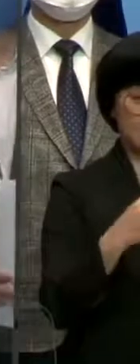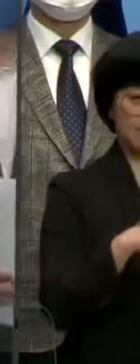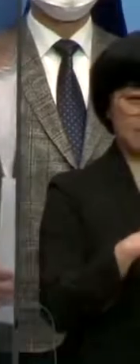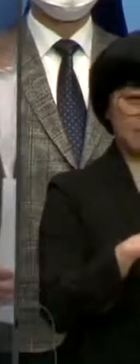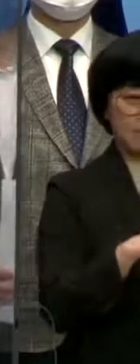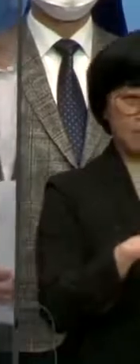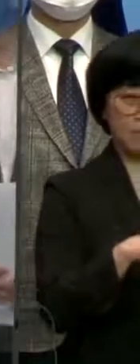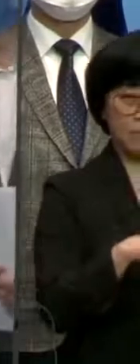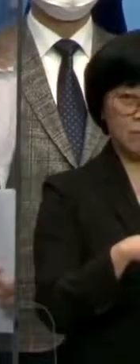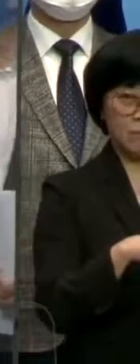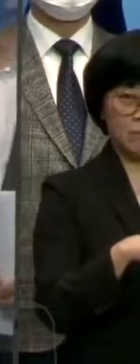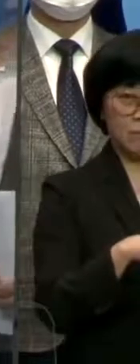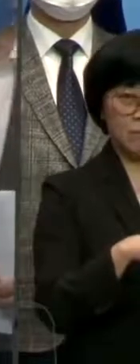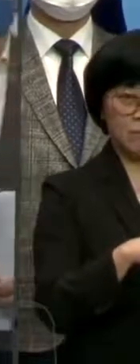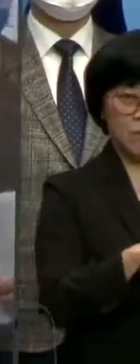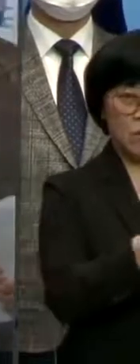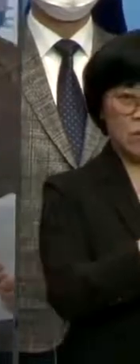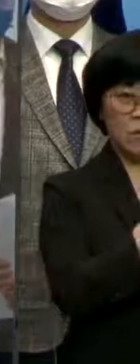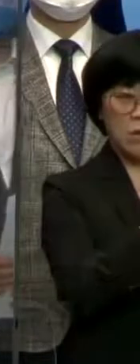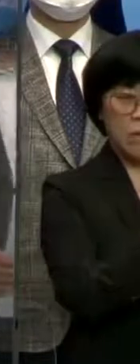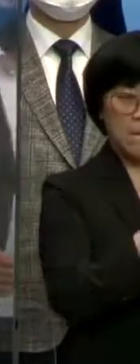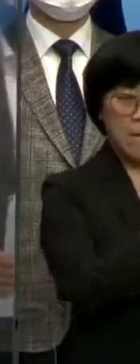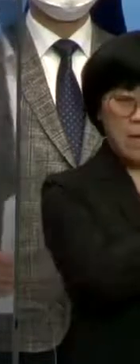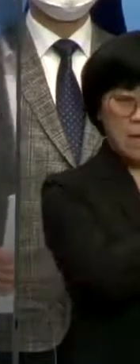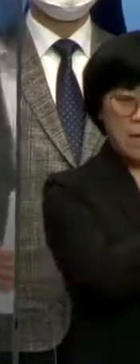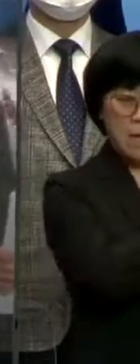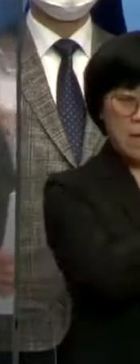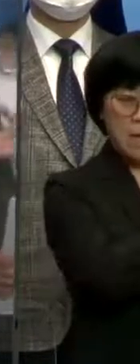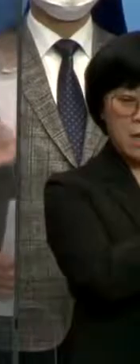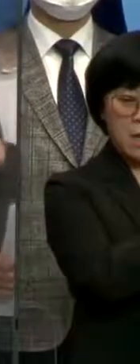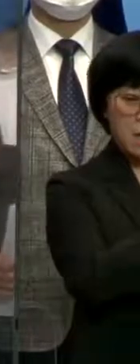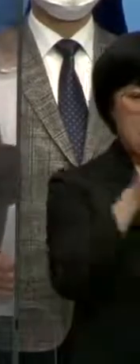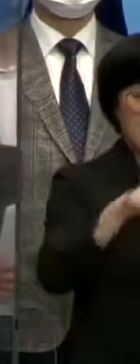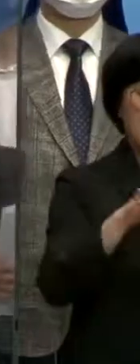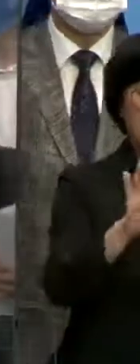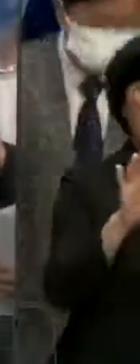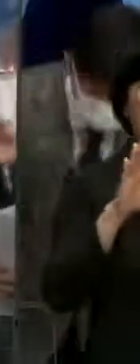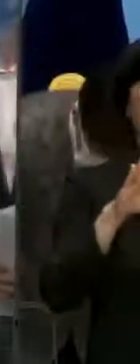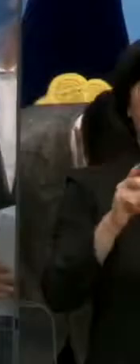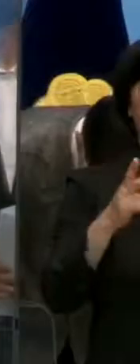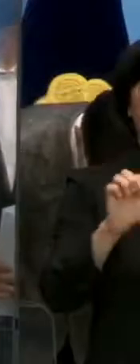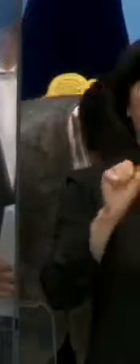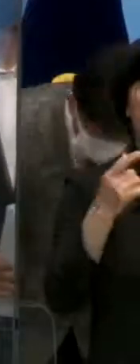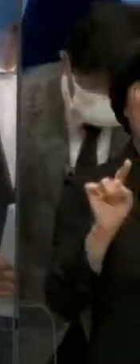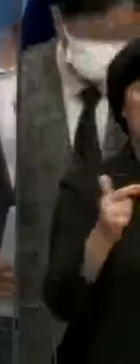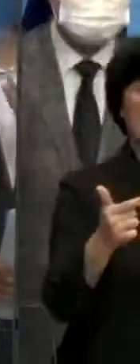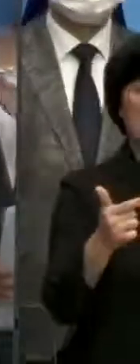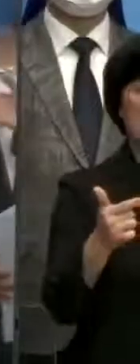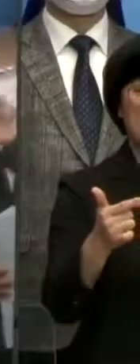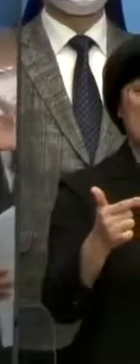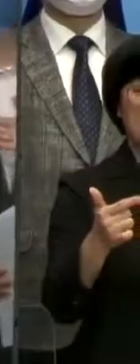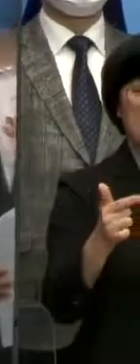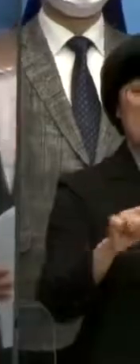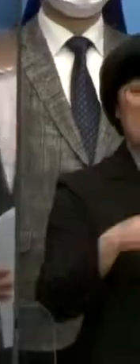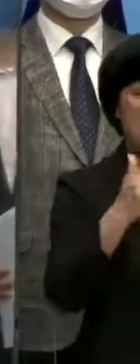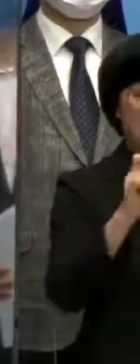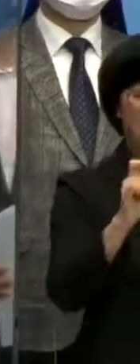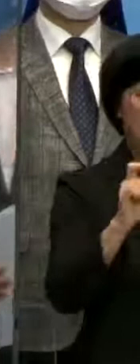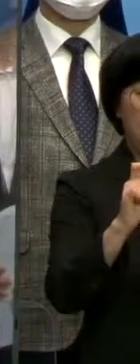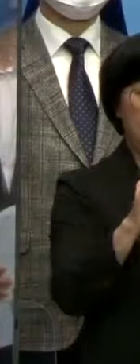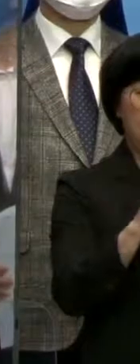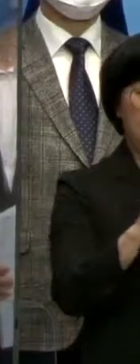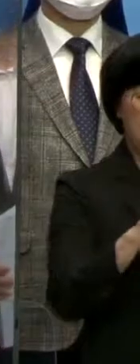의원님이시고요. 그다음에 이 관련된 법안을 발의하신 우리 강병원 의원님, 그다음에 고영현